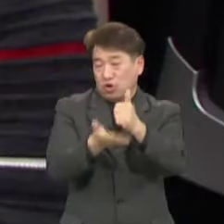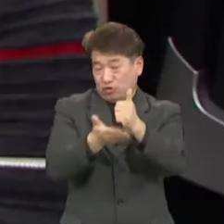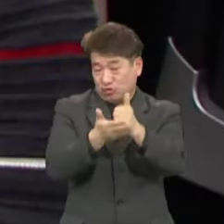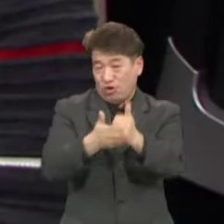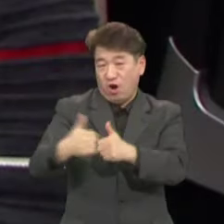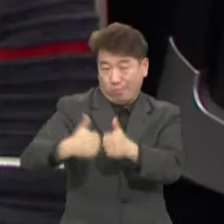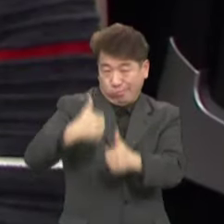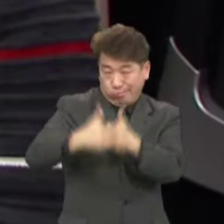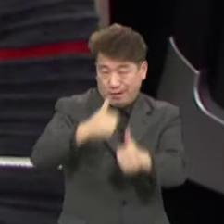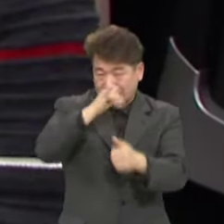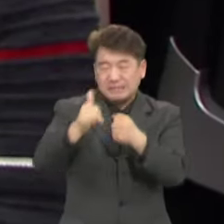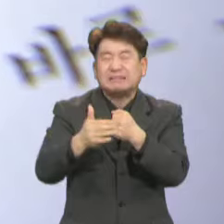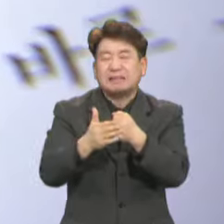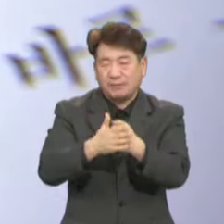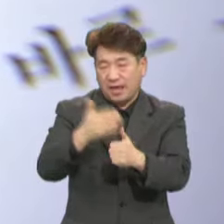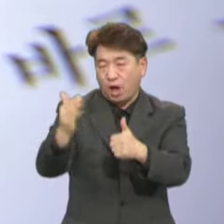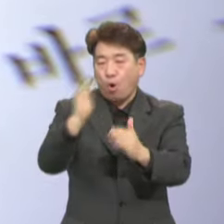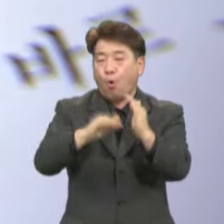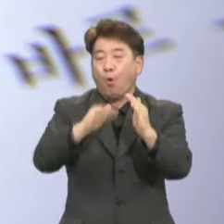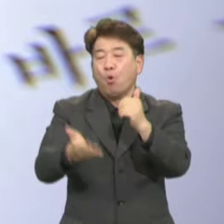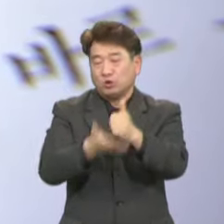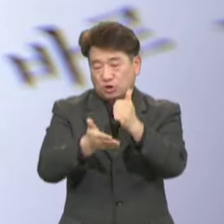공천결과에 관심이 모아지고 있습니다